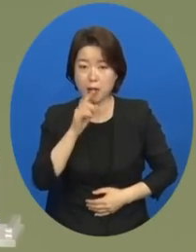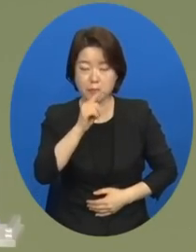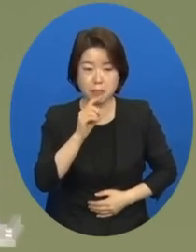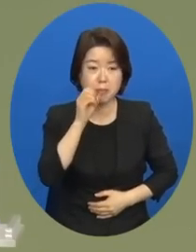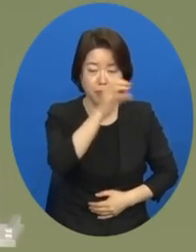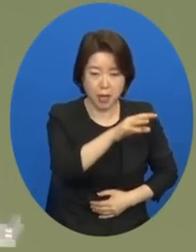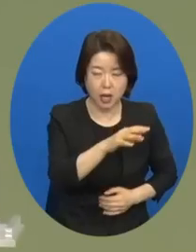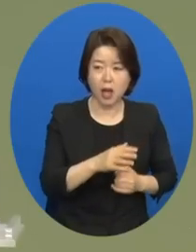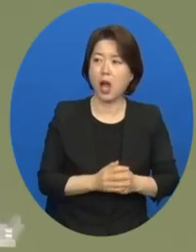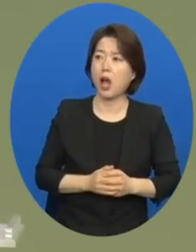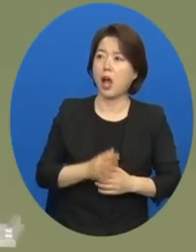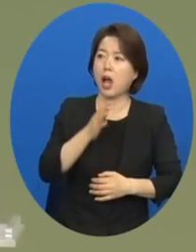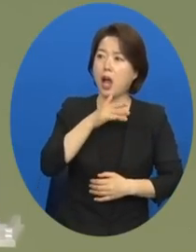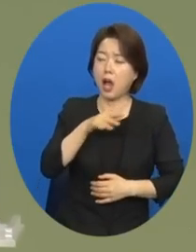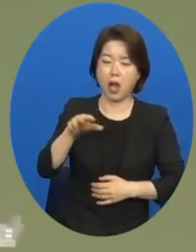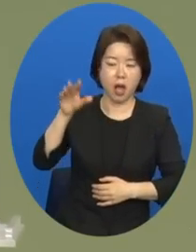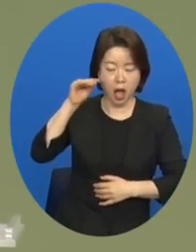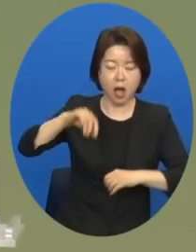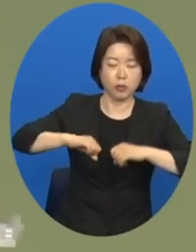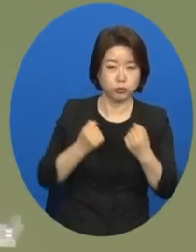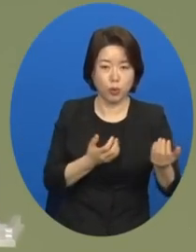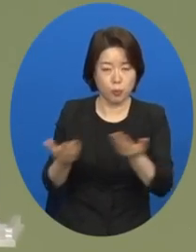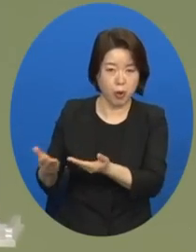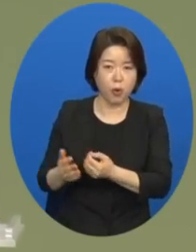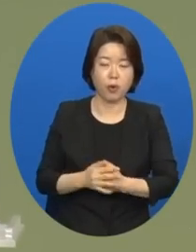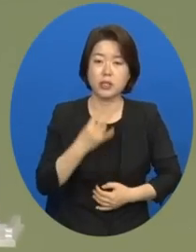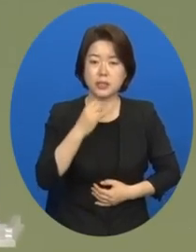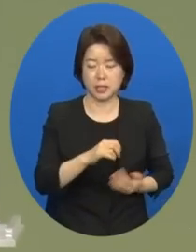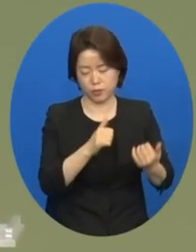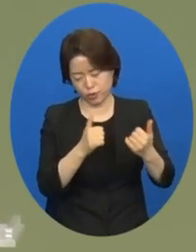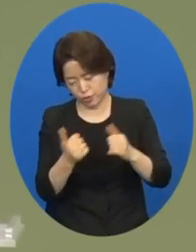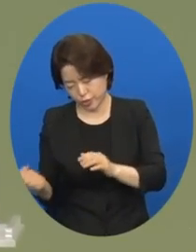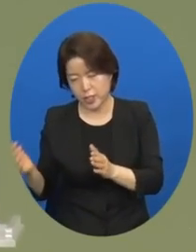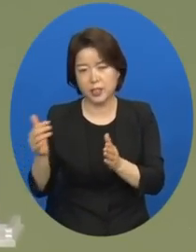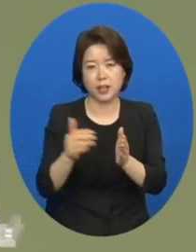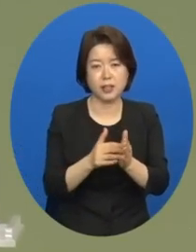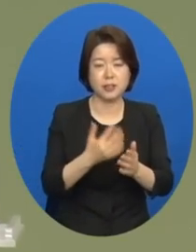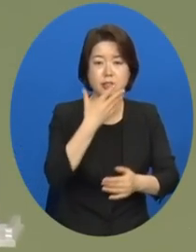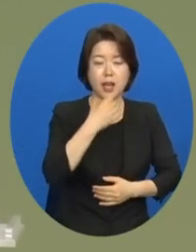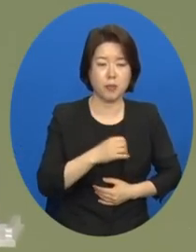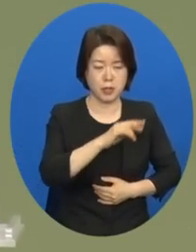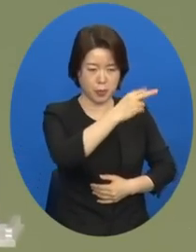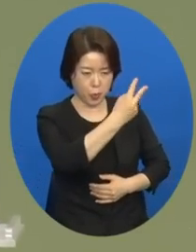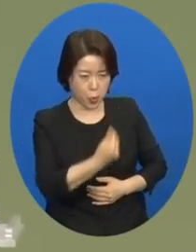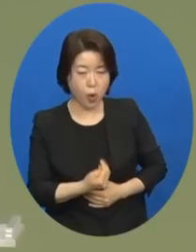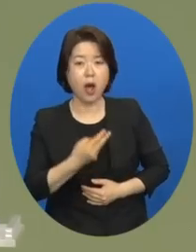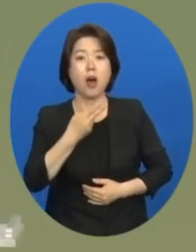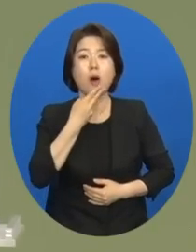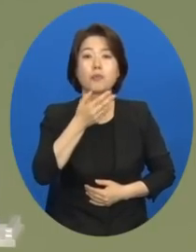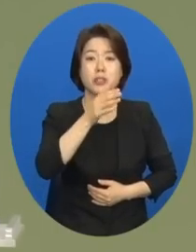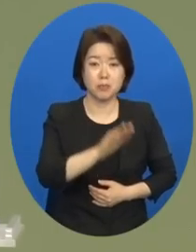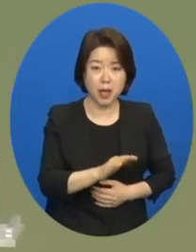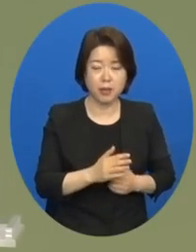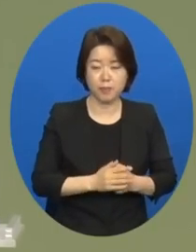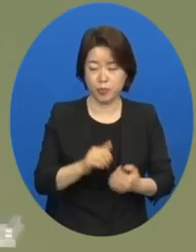아브라함을 보게 됩니다 그러니 사라가 죽기까지 아브라함이 돌아오지 않았을지라도